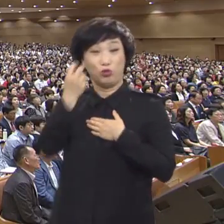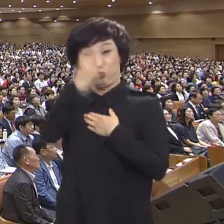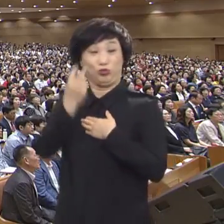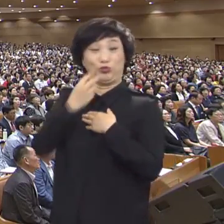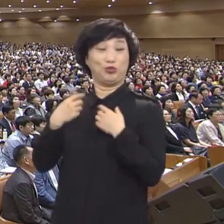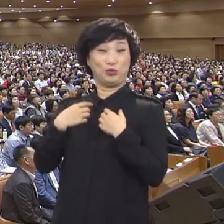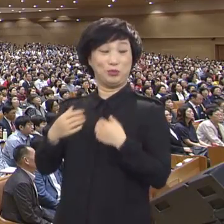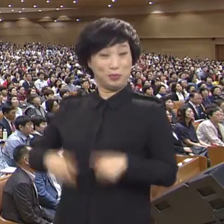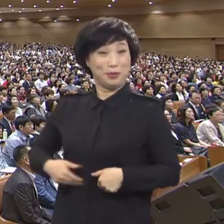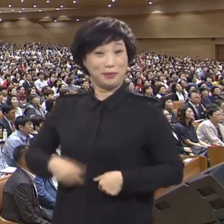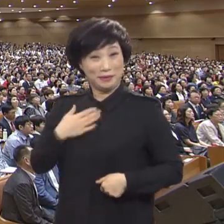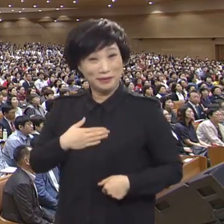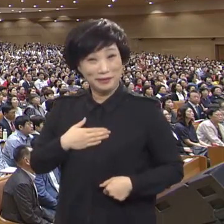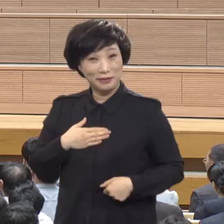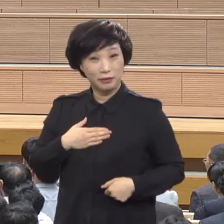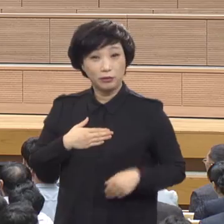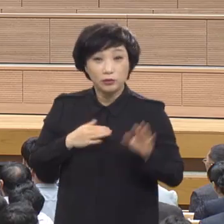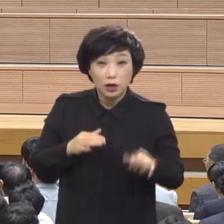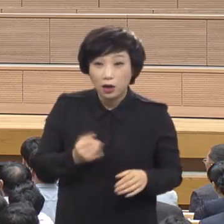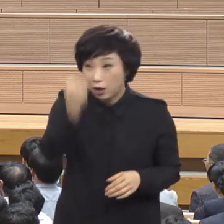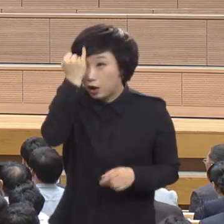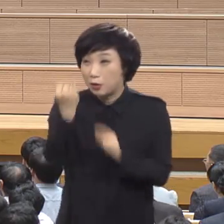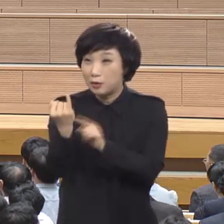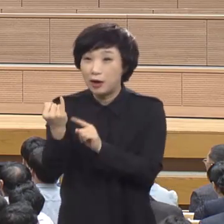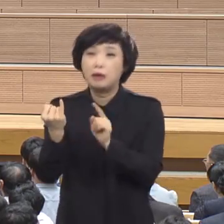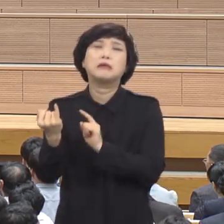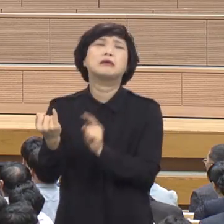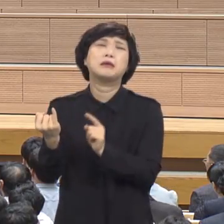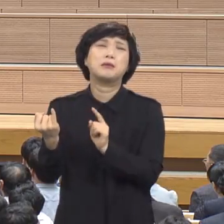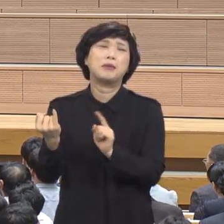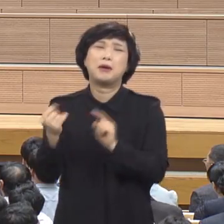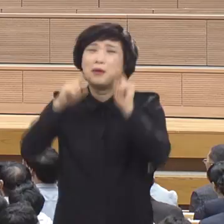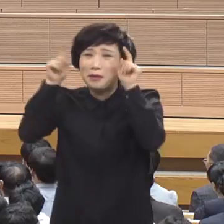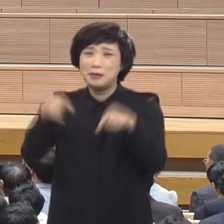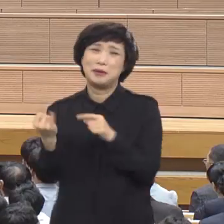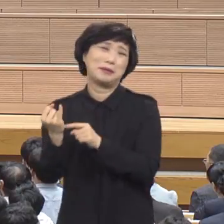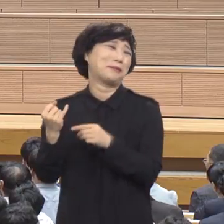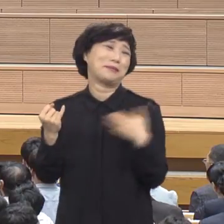지키잖아. 근데 하와는 어리석어서 그걸 몰랐어.